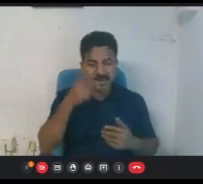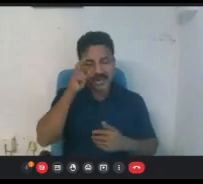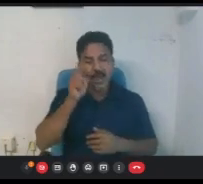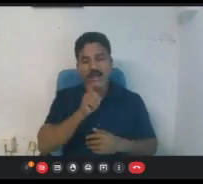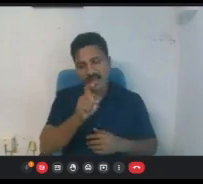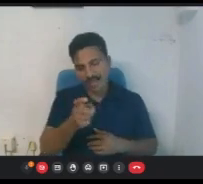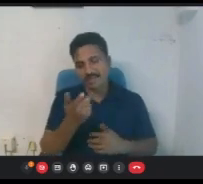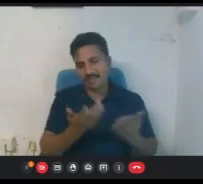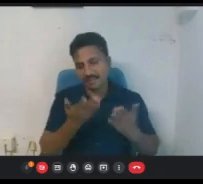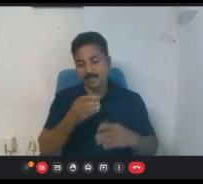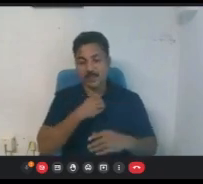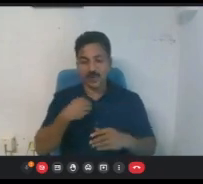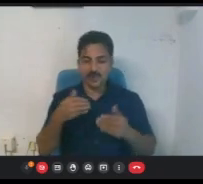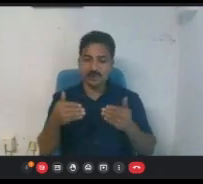ചോദിച്ചൊരു